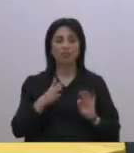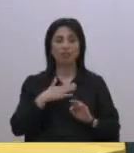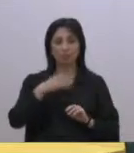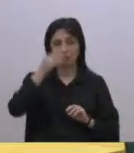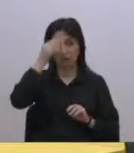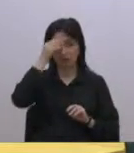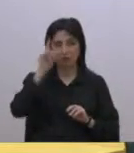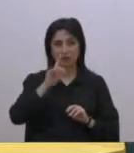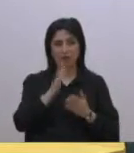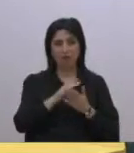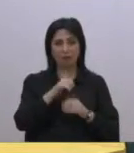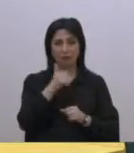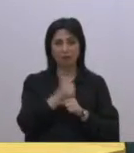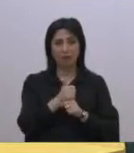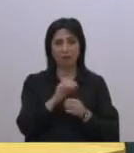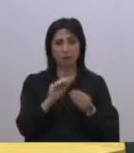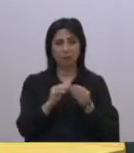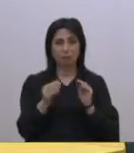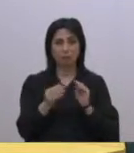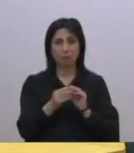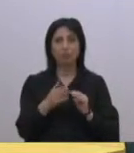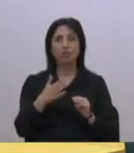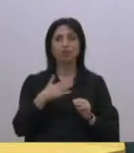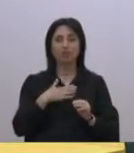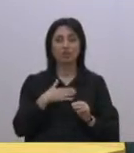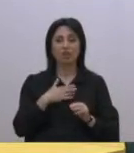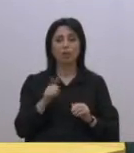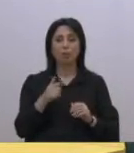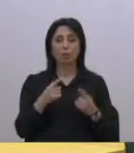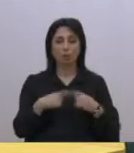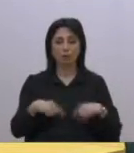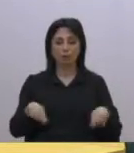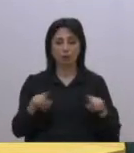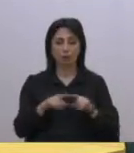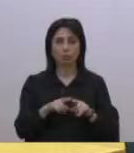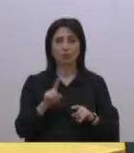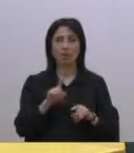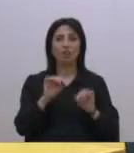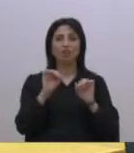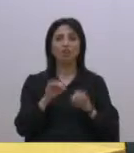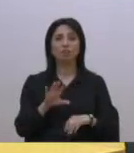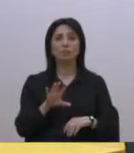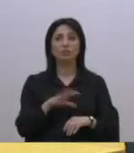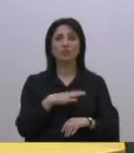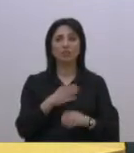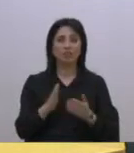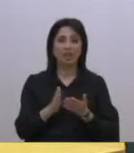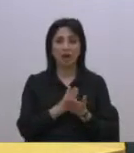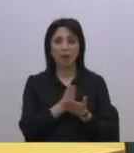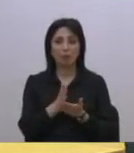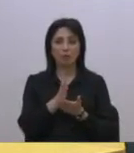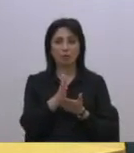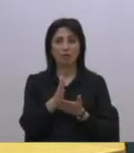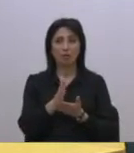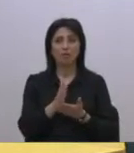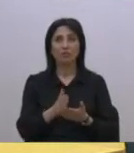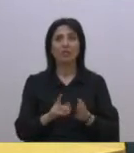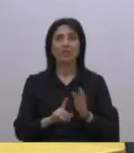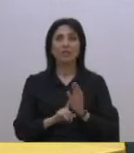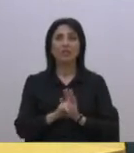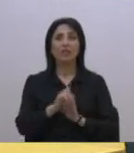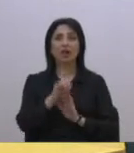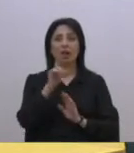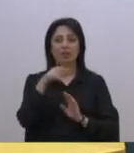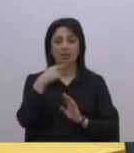აზრით რა არის მთავარი პრობლემა და ჩვენის როგორც საზოგადოების და რა შეიძლება იყოს გამოსავალი და თავიდანვე ვიტყვი